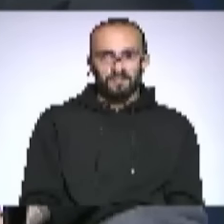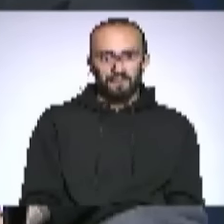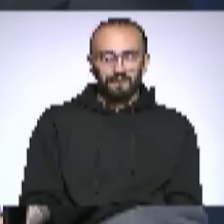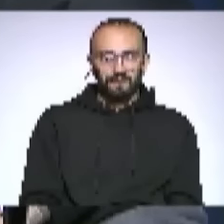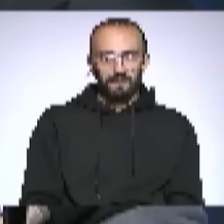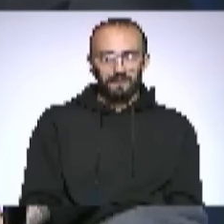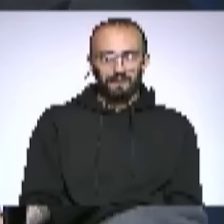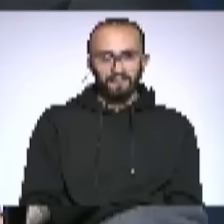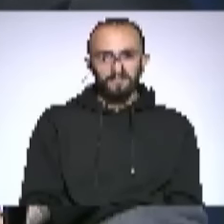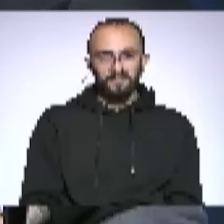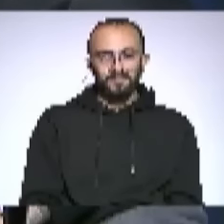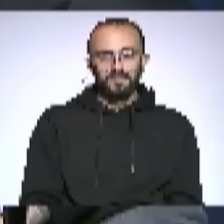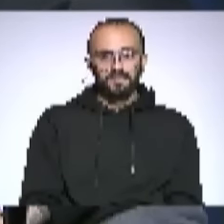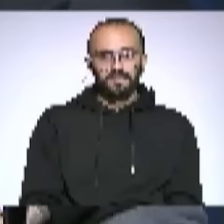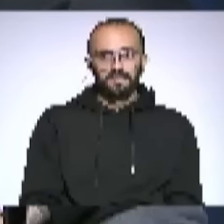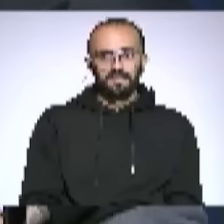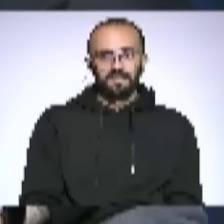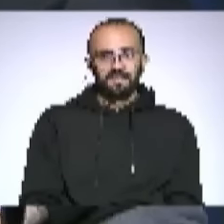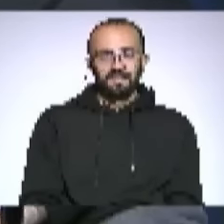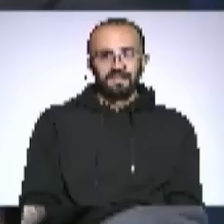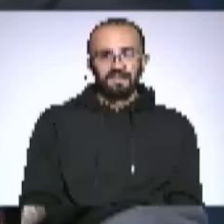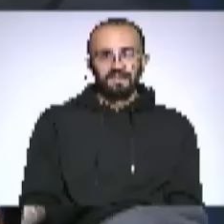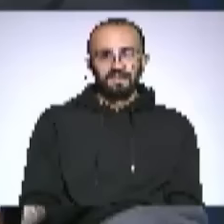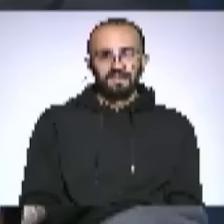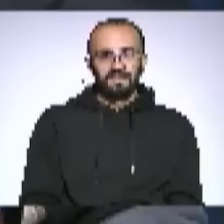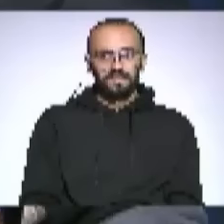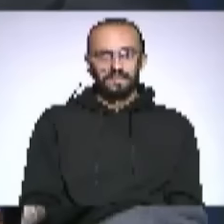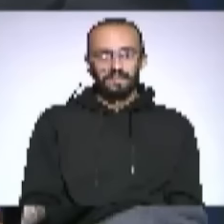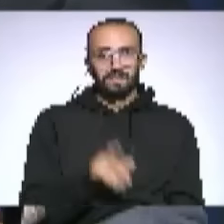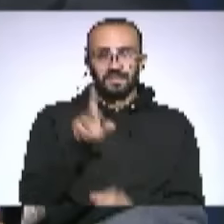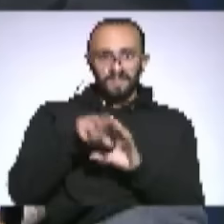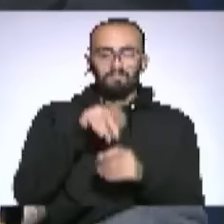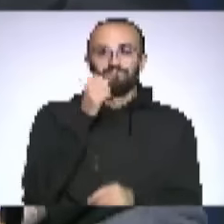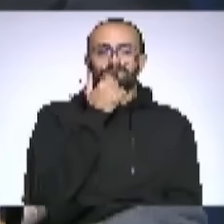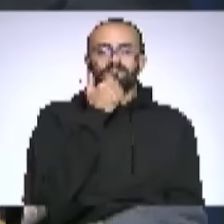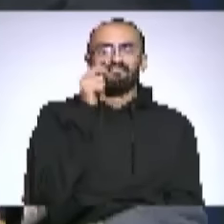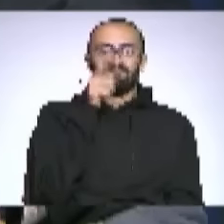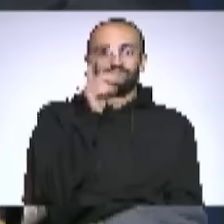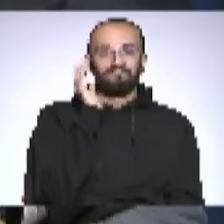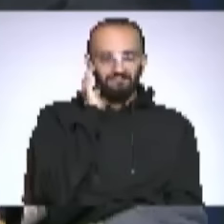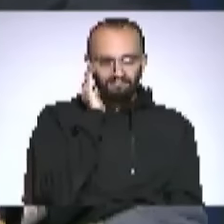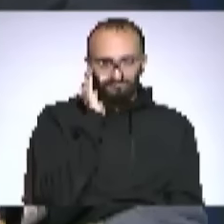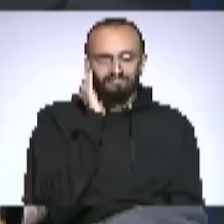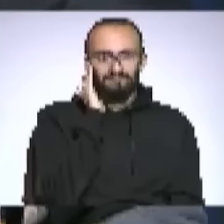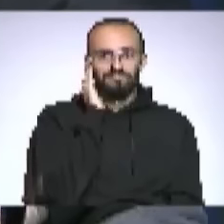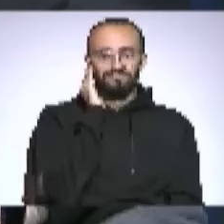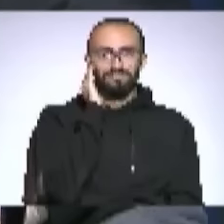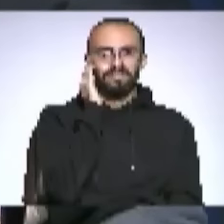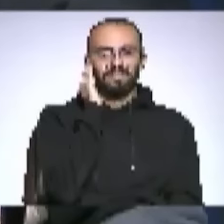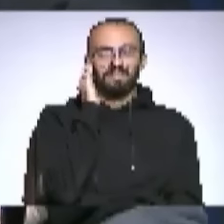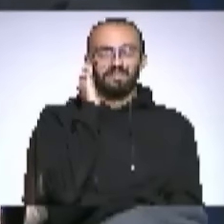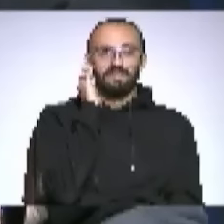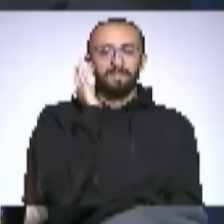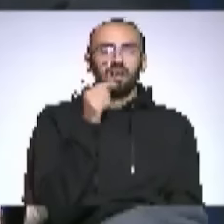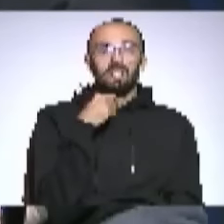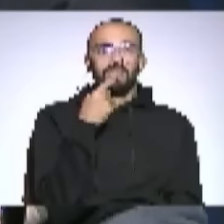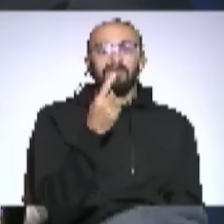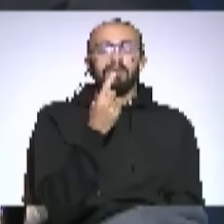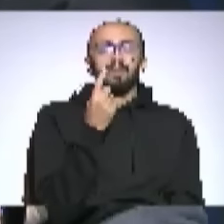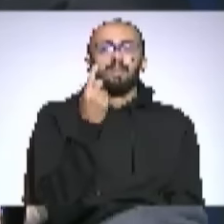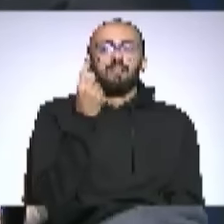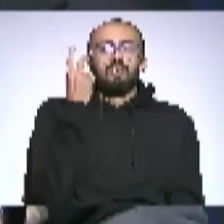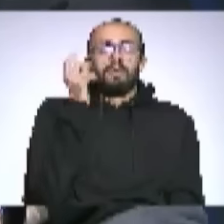بس هو يعني ايه زي ما قال لك سيدنا كده اللي يعمل حاجه يستاهل احنا دلوقتي انا عايز راي سيد سدنا من راي